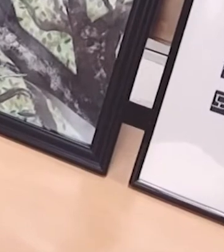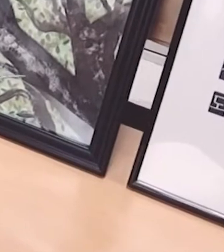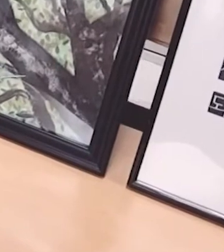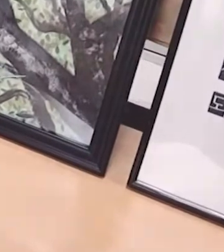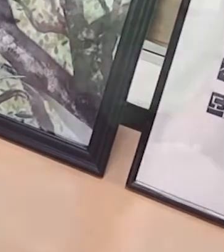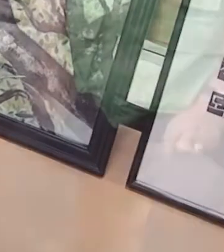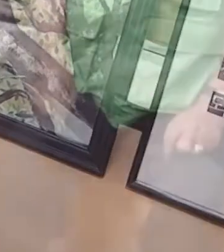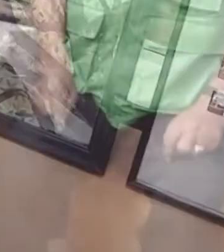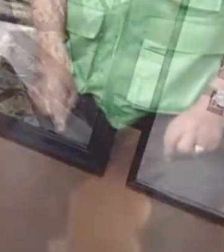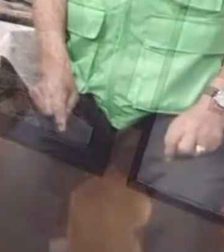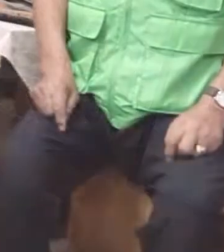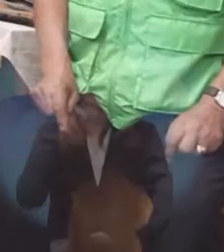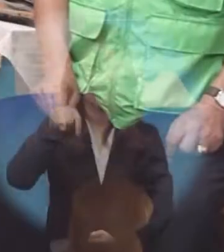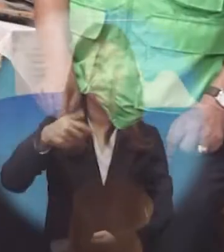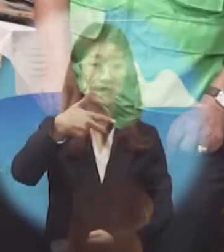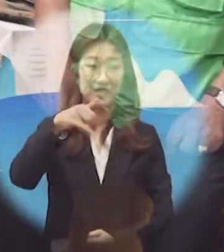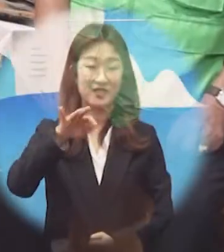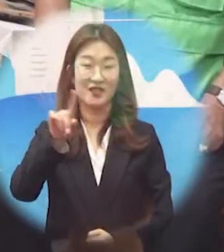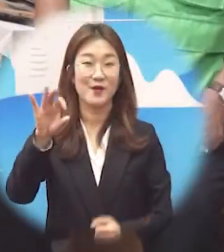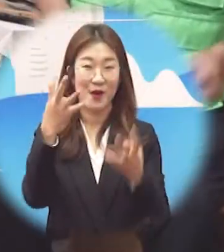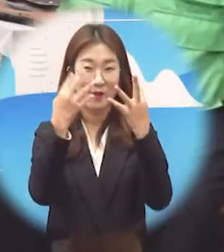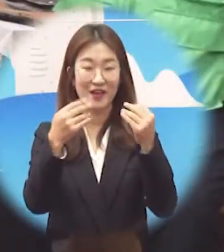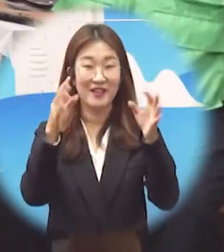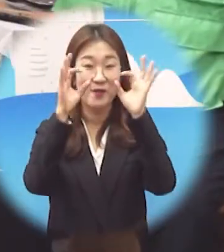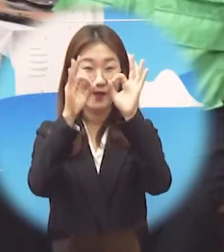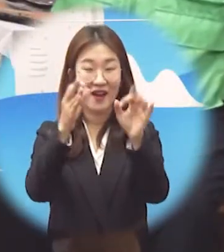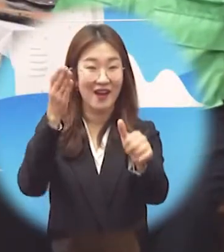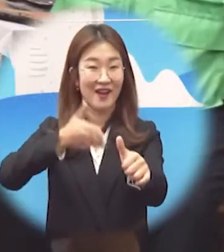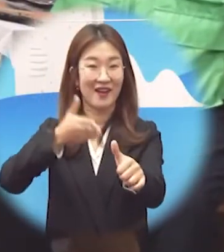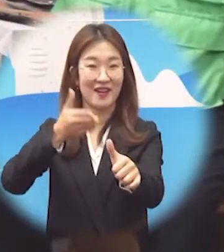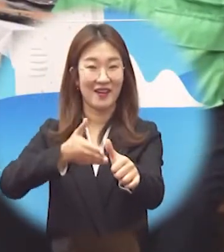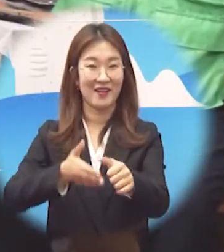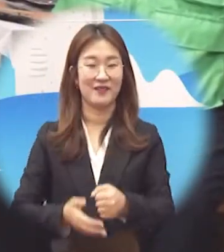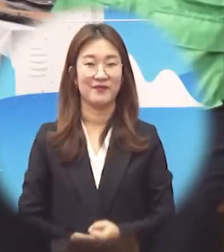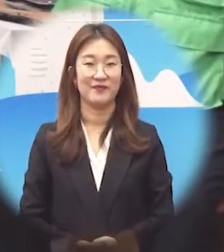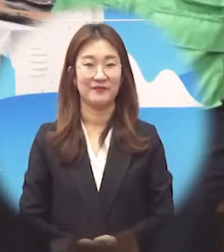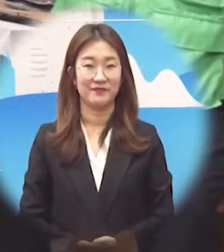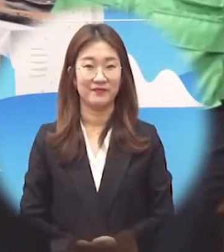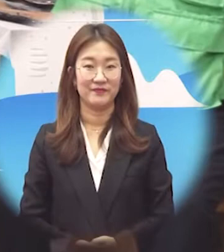으 조아 아 yoo